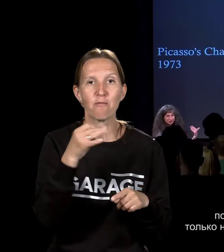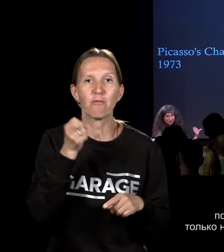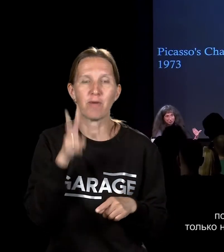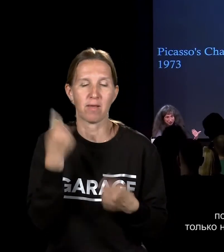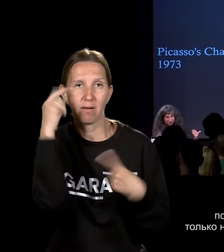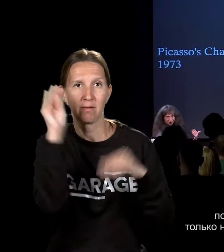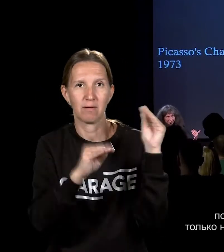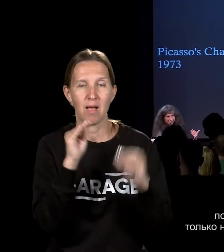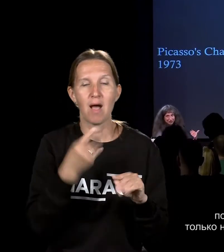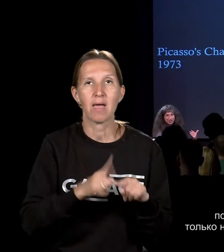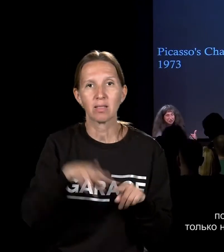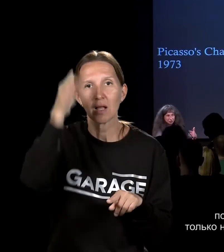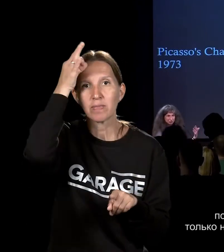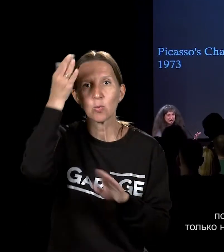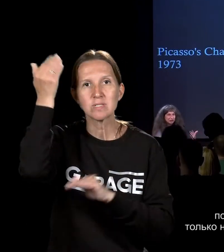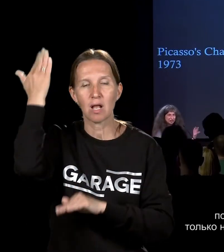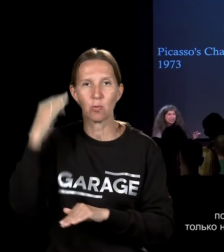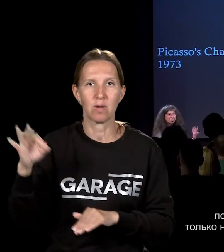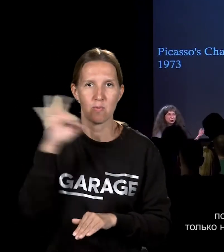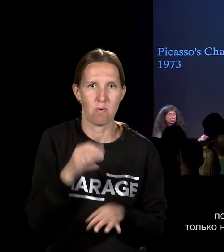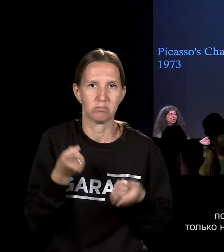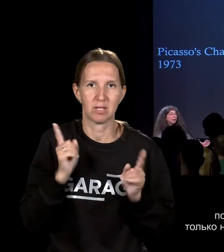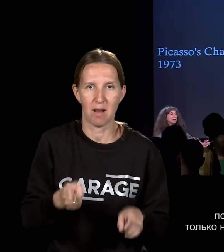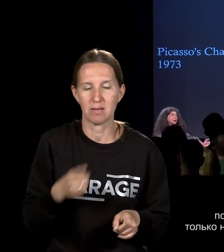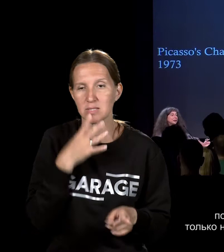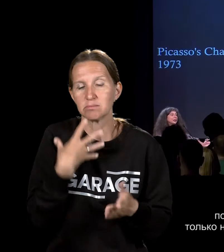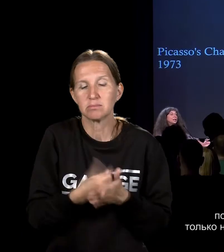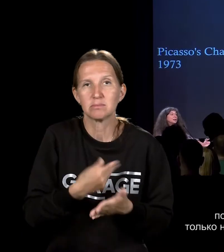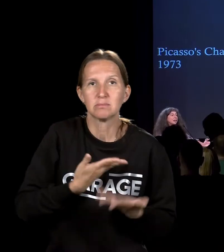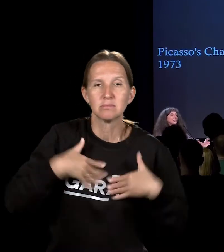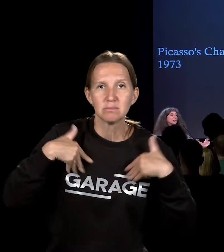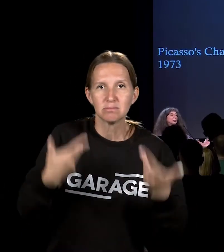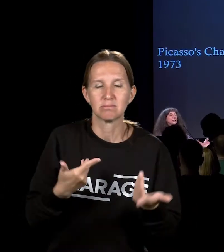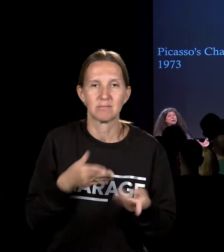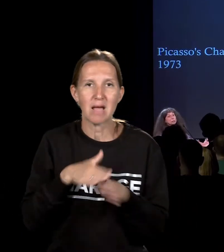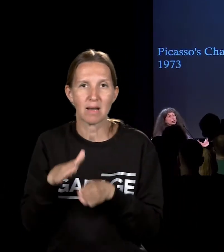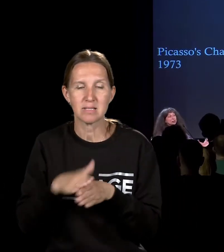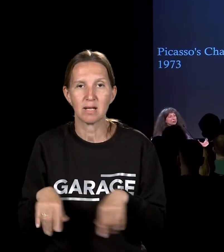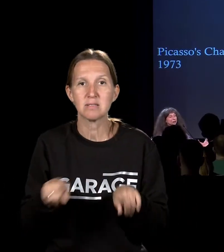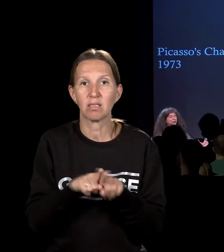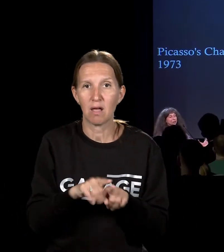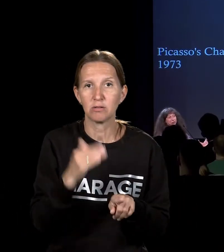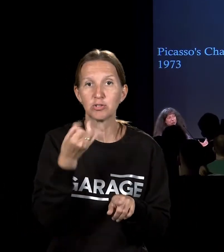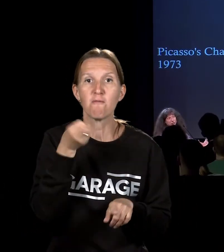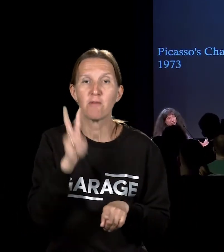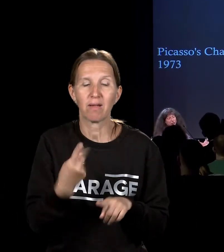ностальгия по реальности. Ностальгия по собственной реализации. Так же, как фейком оказывается